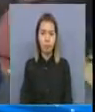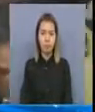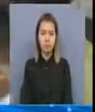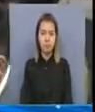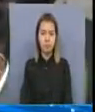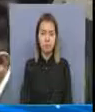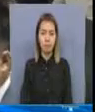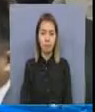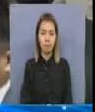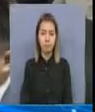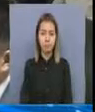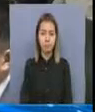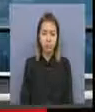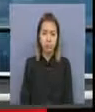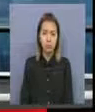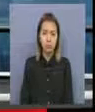Көкше ақпарат.